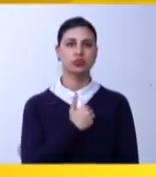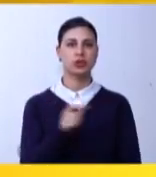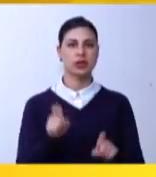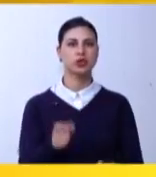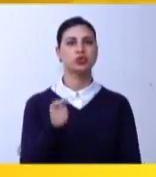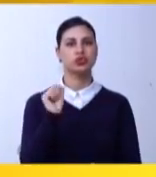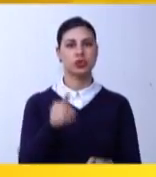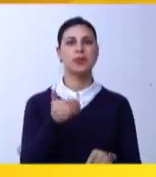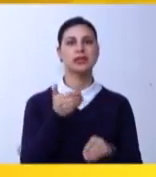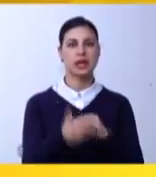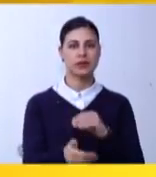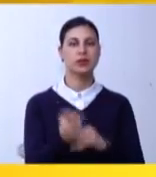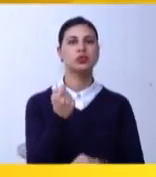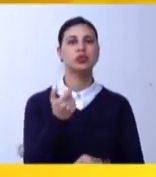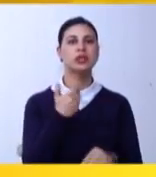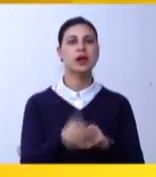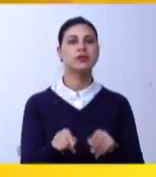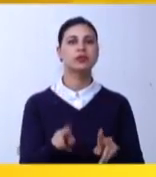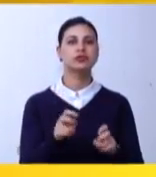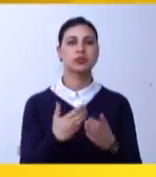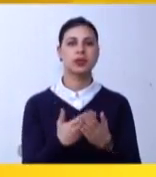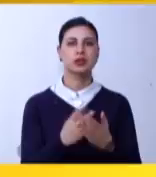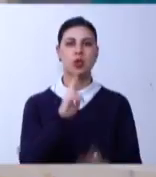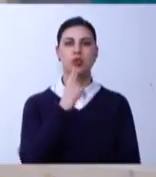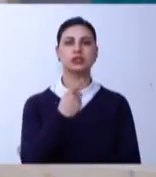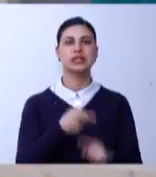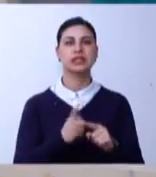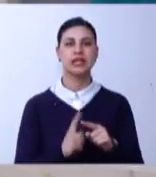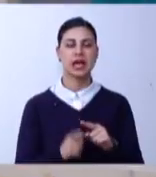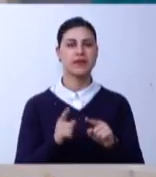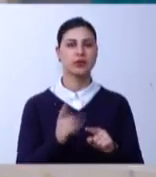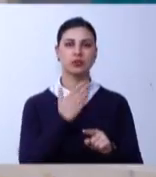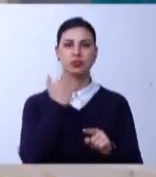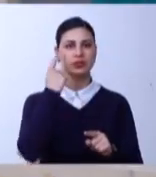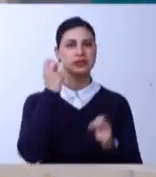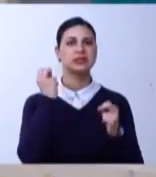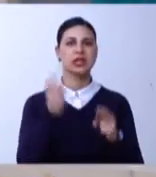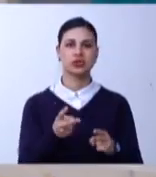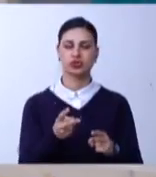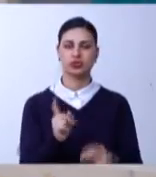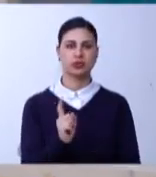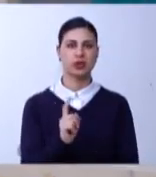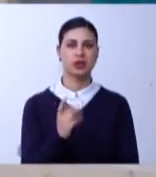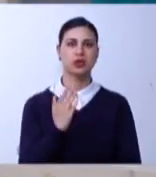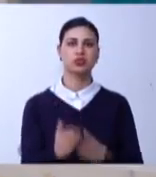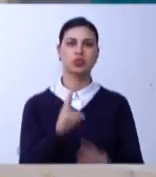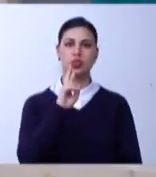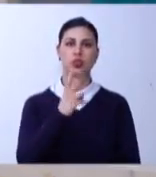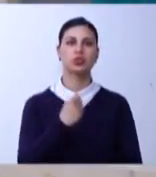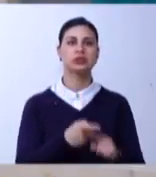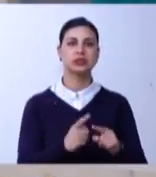ცოტა დააგვიანდეს. ცოტა დაგვიანებაში იგულისხმება სადღაც ორი წლინახევრის ასაკი, რომელიც არ არის რეალურად ძალიან საშიში, თუ ორი